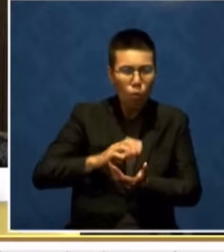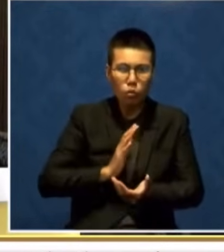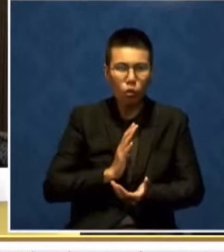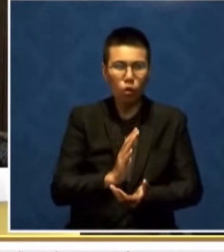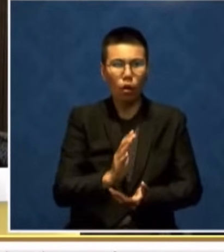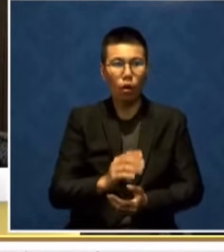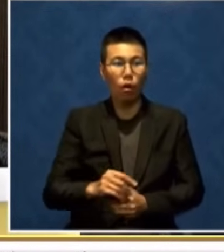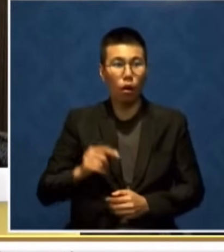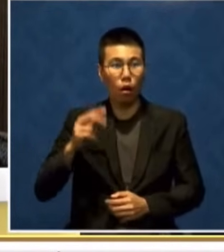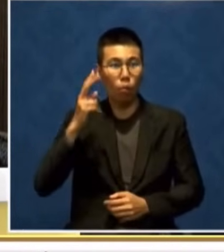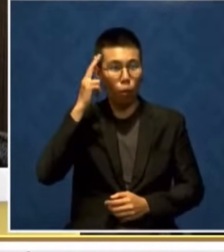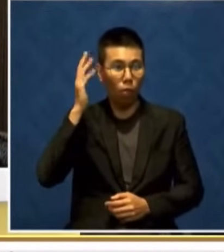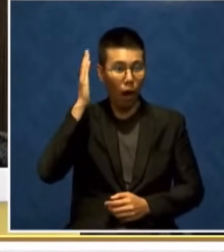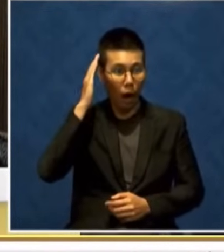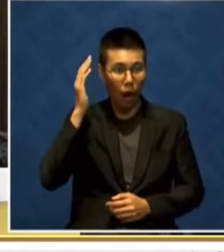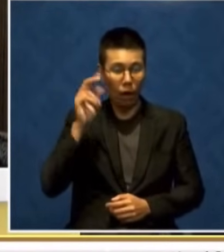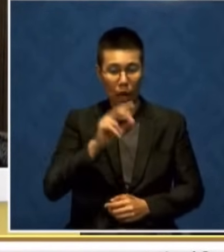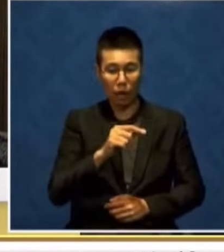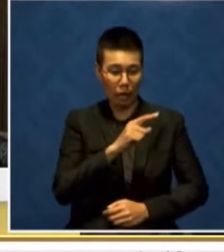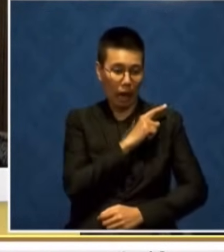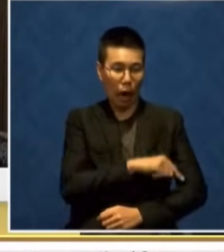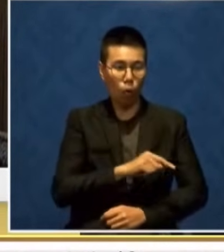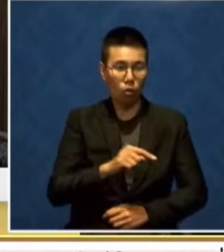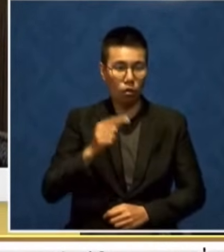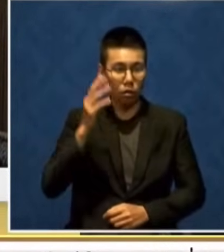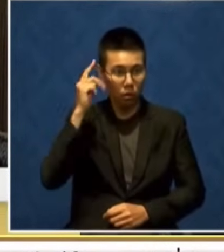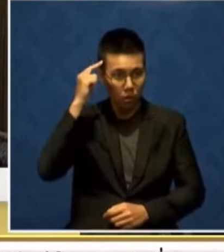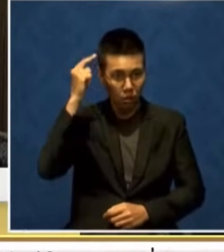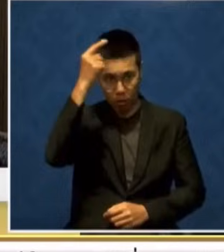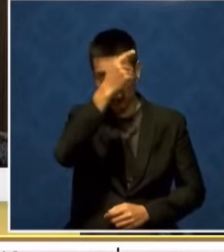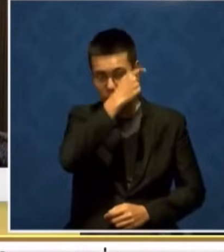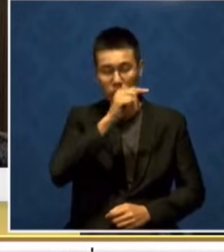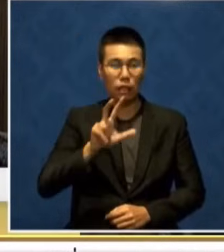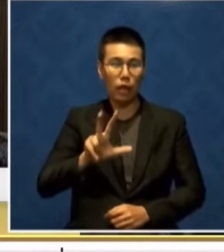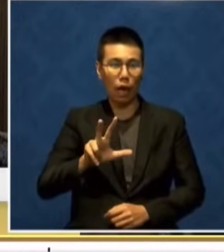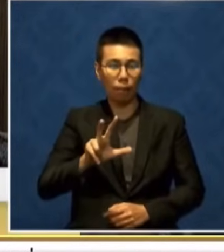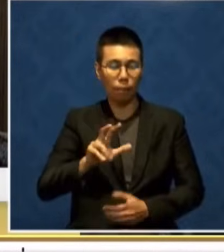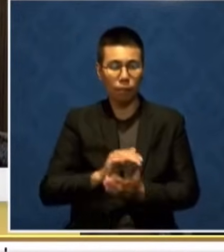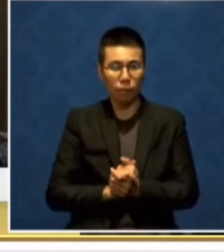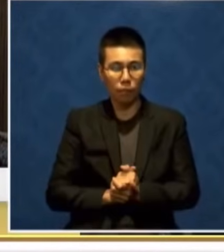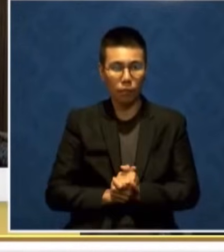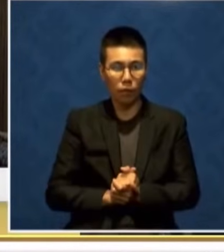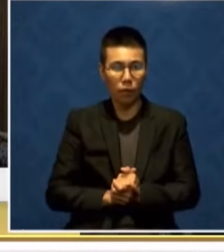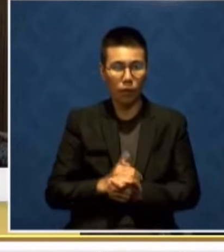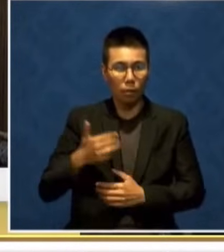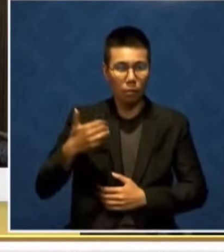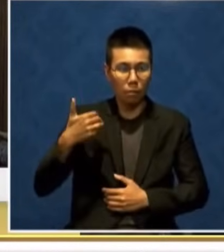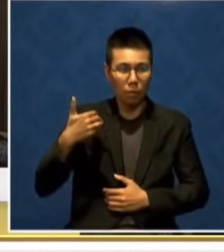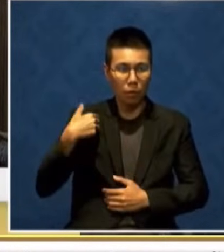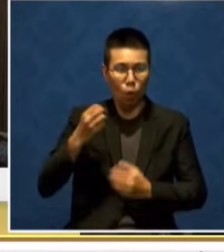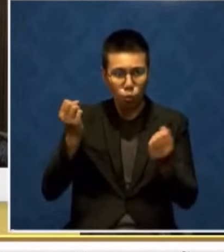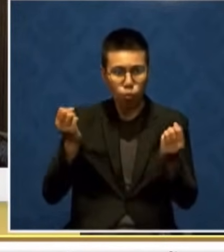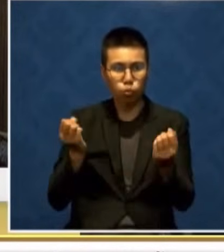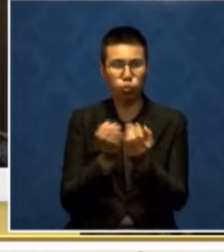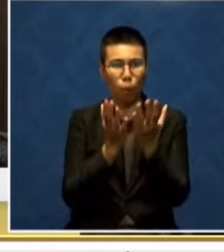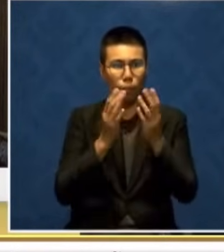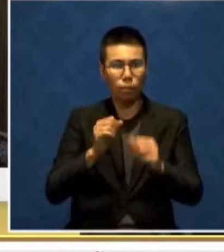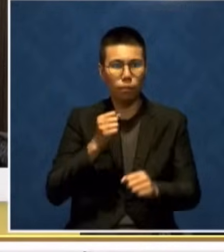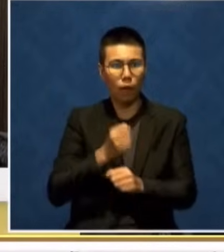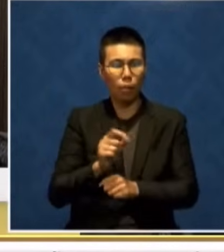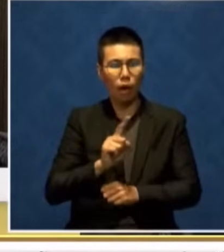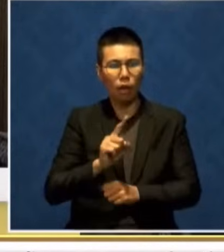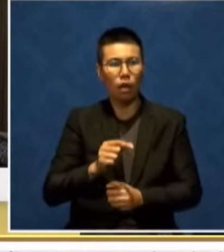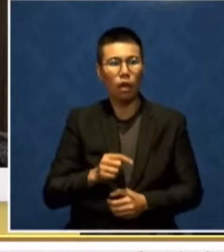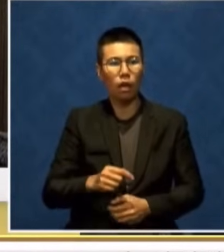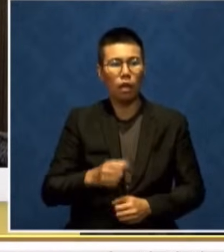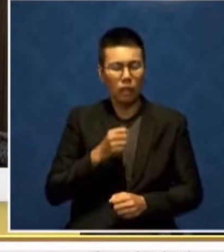ขาว 3ด้านเนี่ยเดินไปไหนเนี่ยมันก็รู้ว่าเป็นตำรวจฮะหลายครั้งเนี่ยส่งผลกระทบต่อการปฏิบัติหน้า